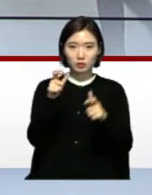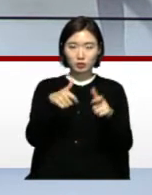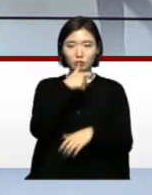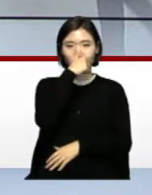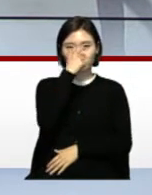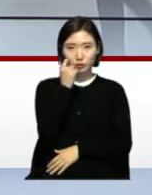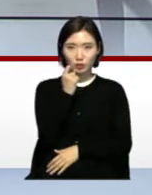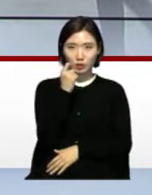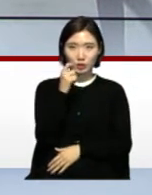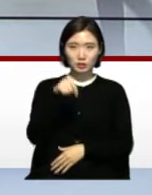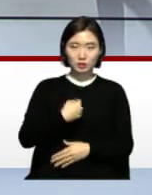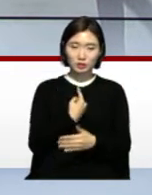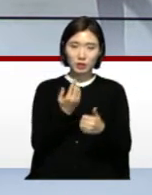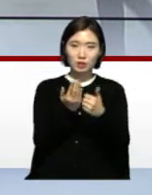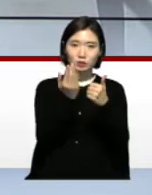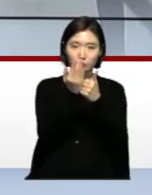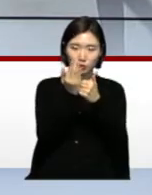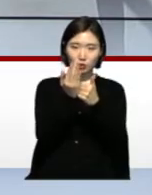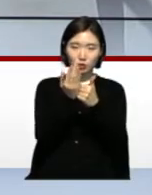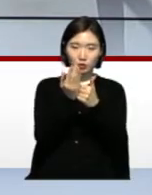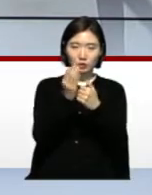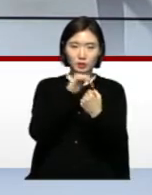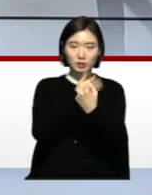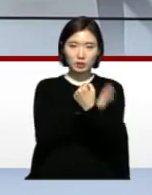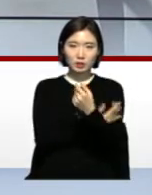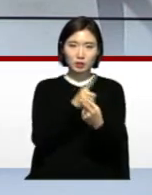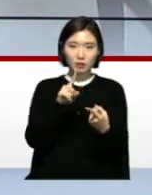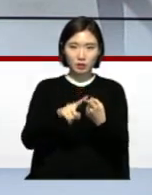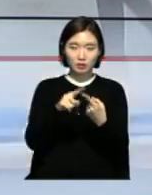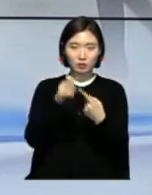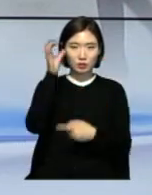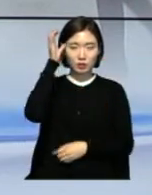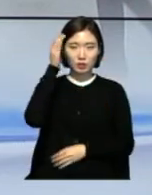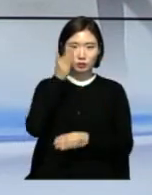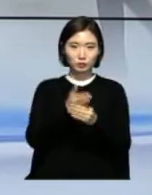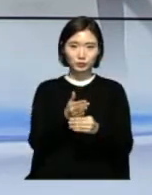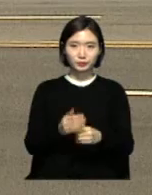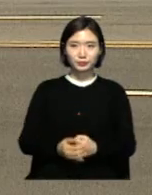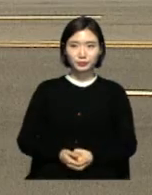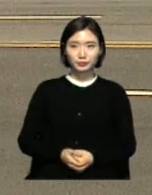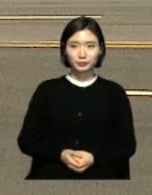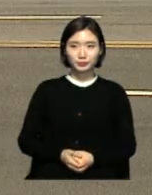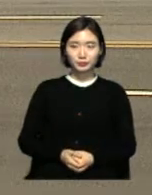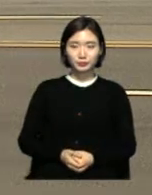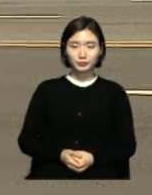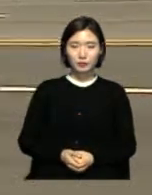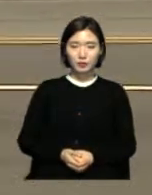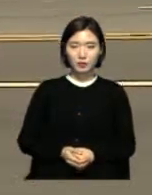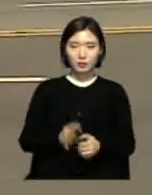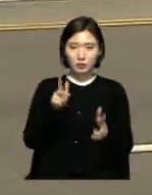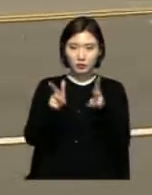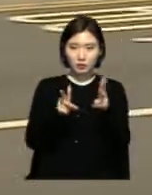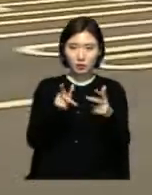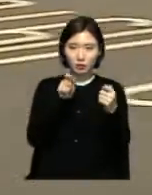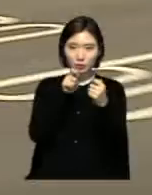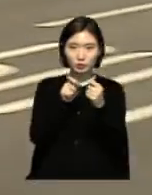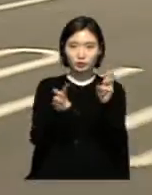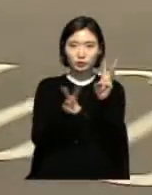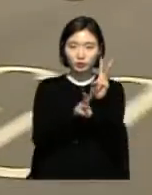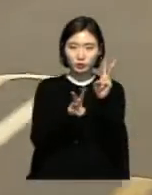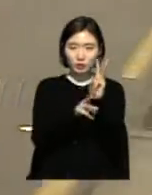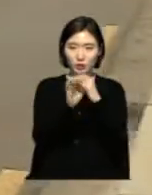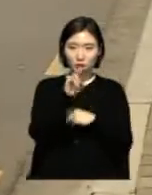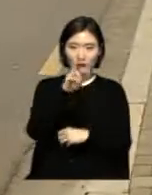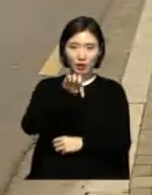부족한 자 좋기는 개선 의 기대를 모으고 있습니다 보도에 김동은 기자 입니다 차 꿈을 앞둔 중랑구 양원